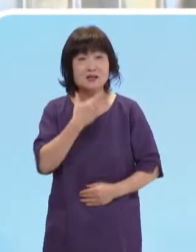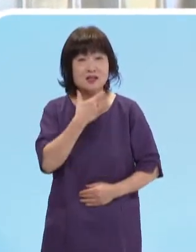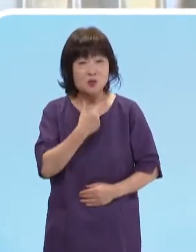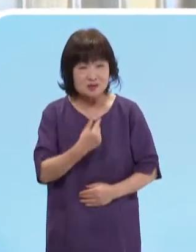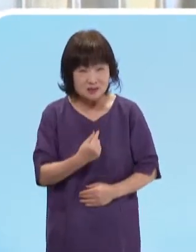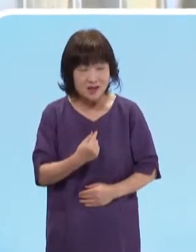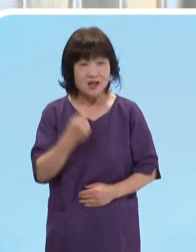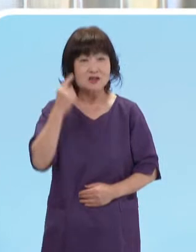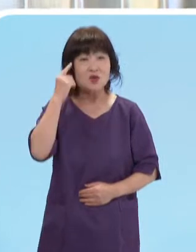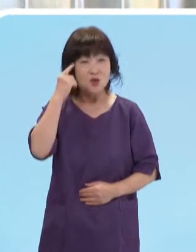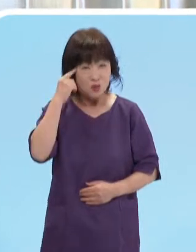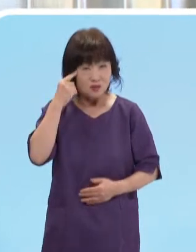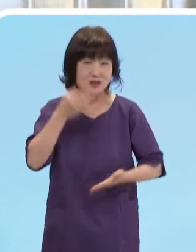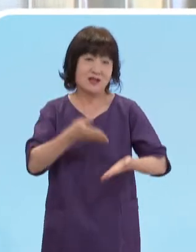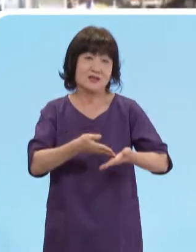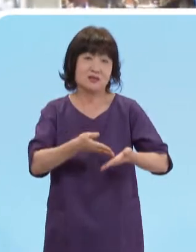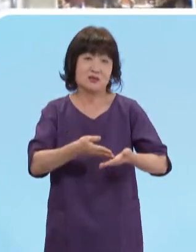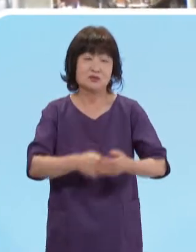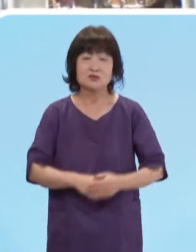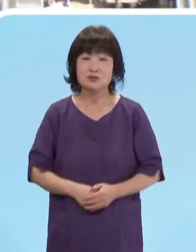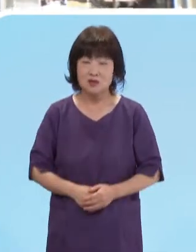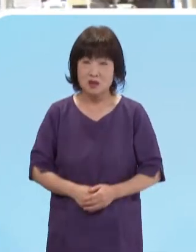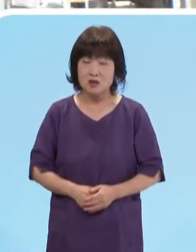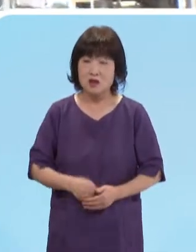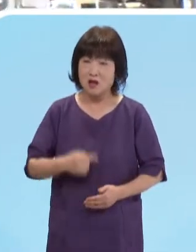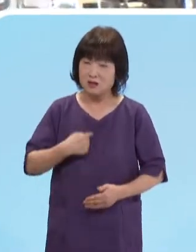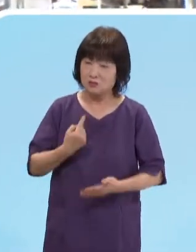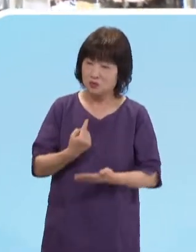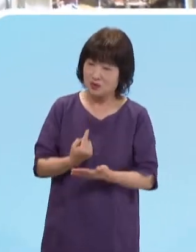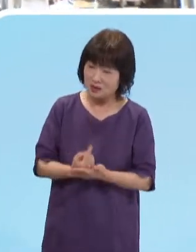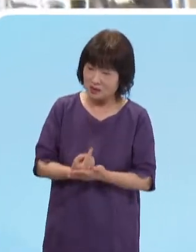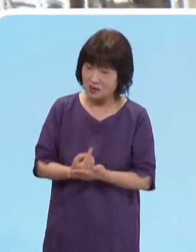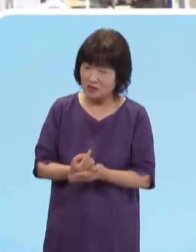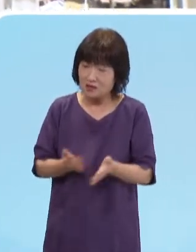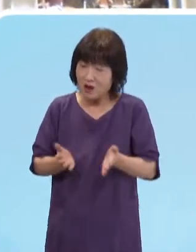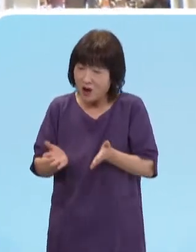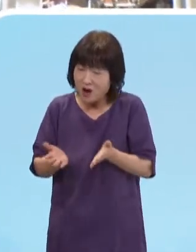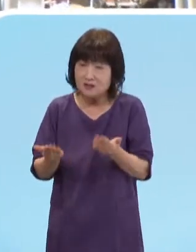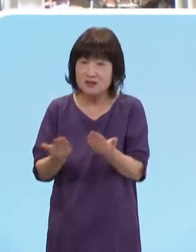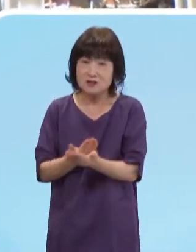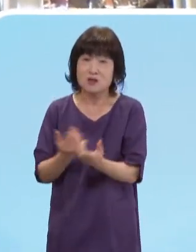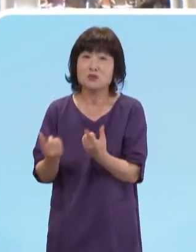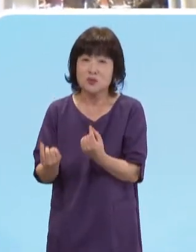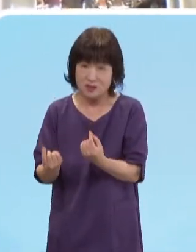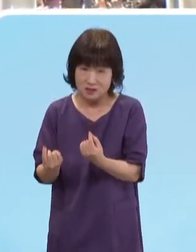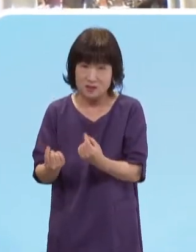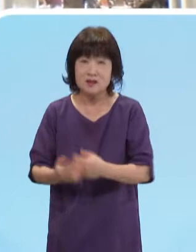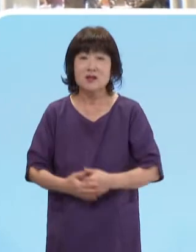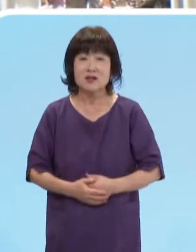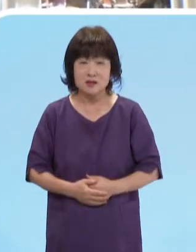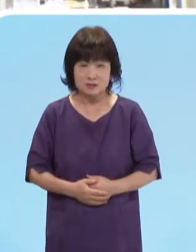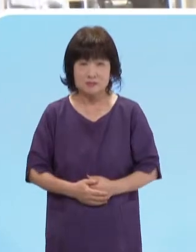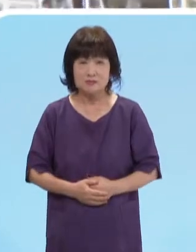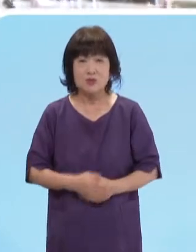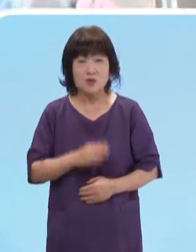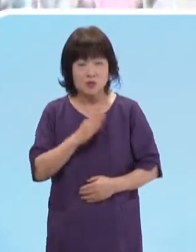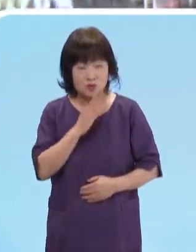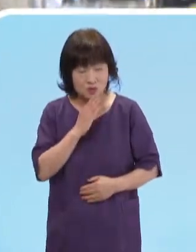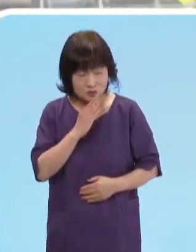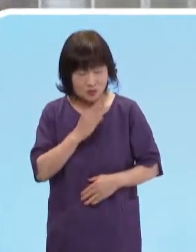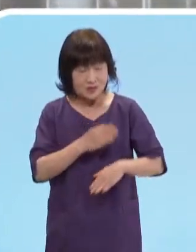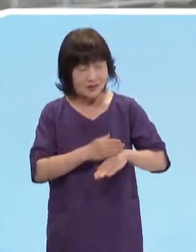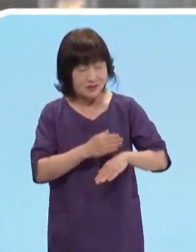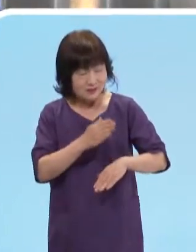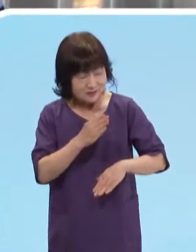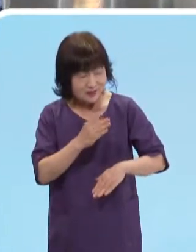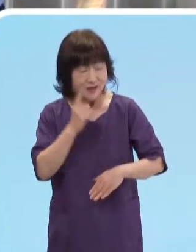なと思って、 はい、自分一人やったらね、何もできないね。 そうよね。 ね、 まあ、本当にありが